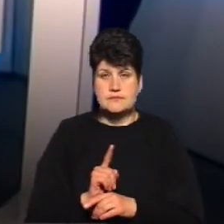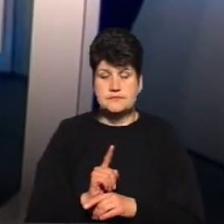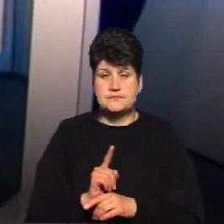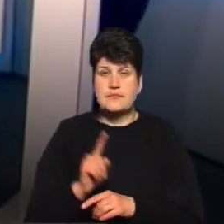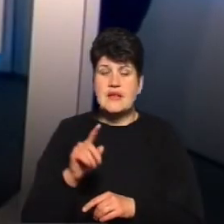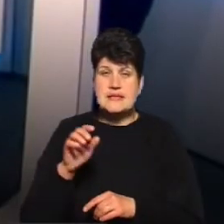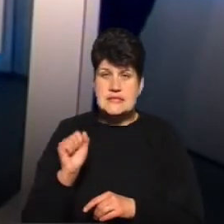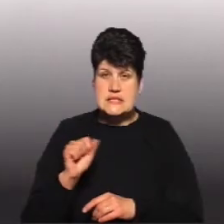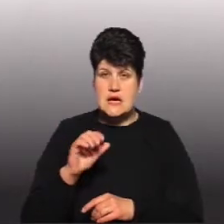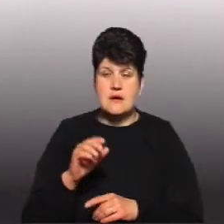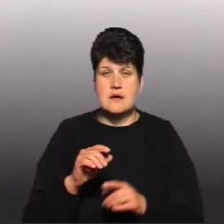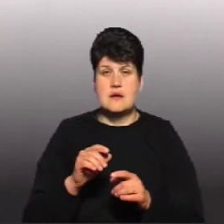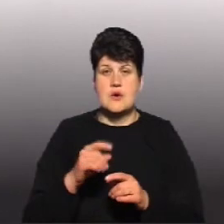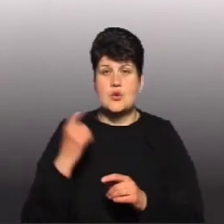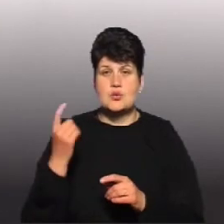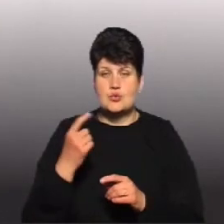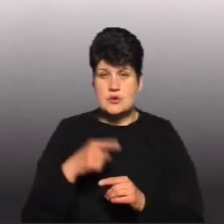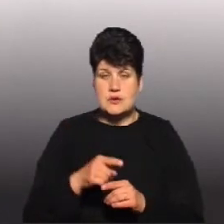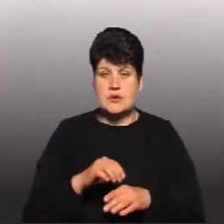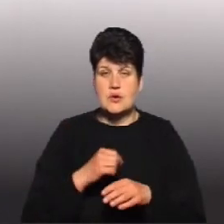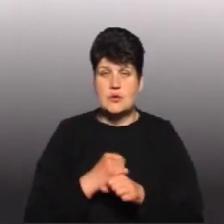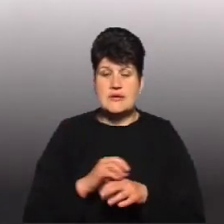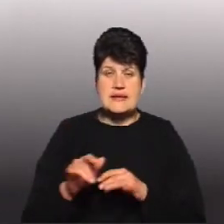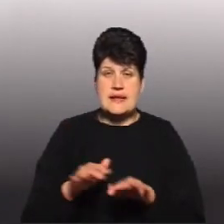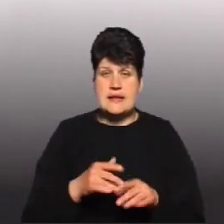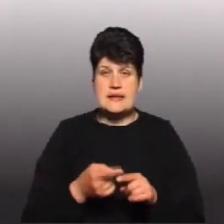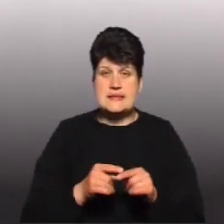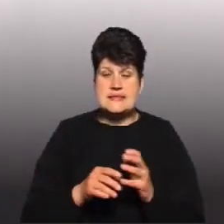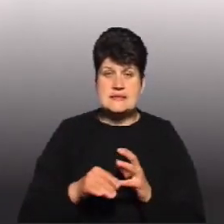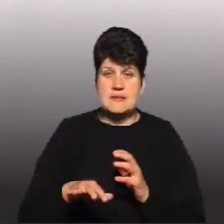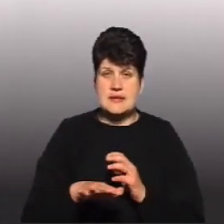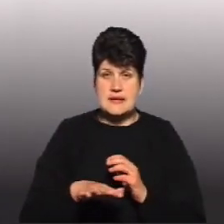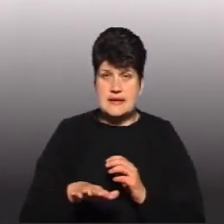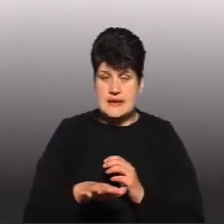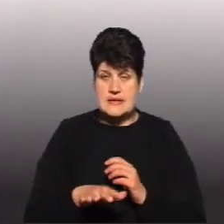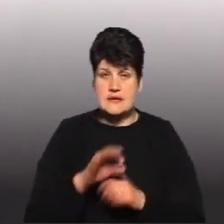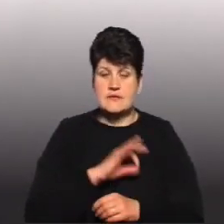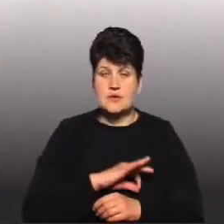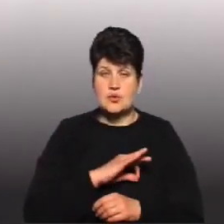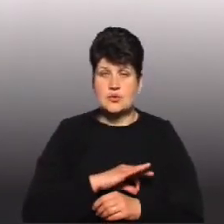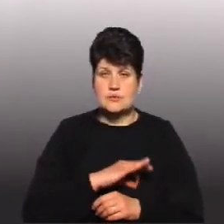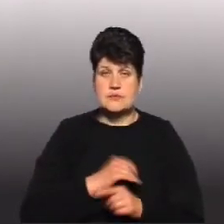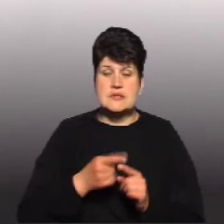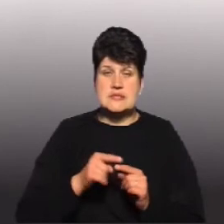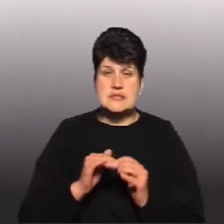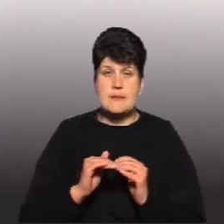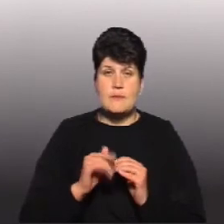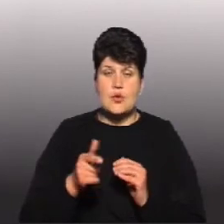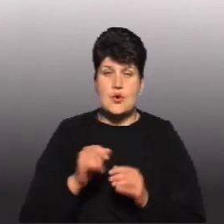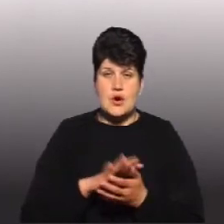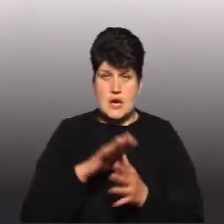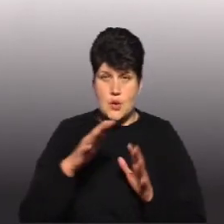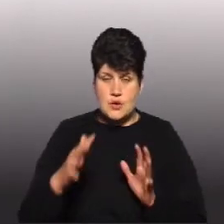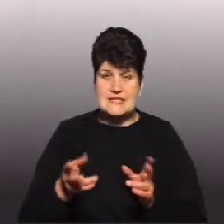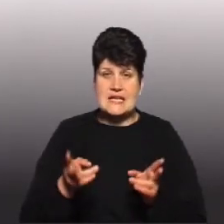суб'єктом господарювання, який здійснює діяльність на даній земельній ділянці і експлуатує даний полігон, з ним залишається таке